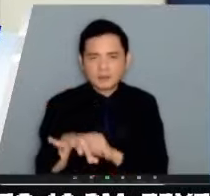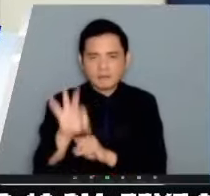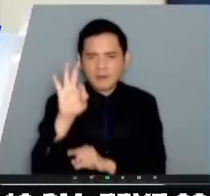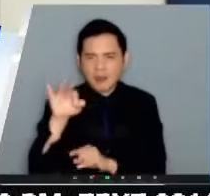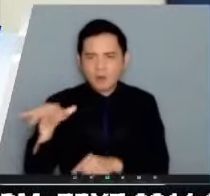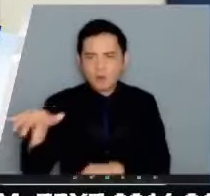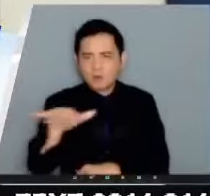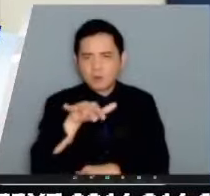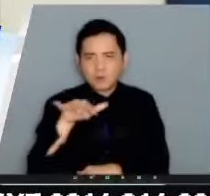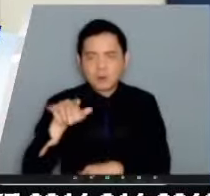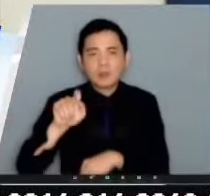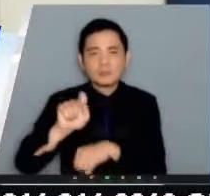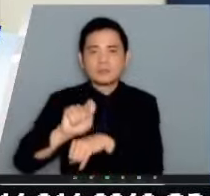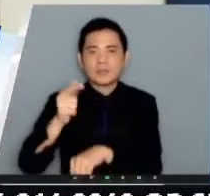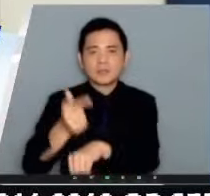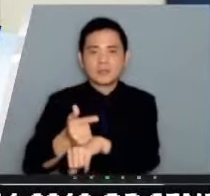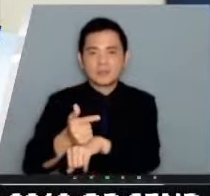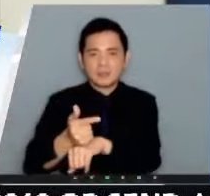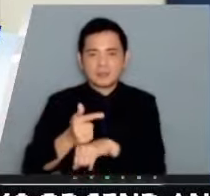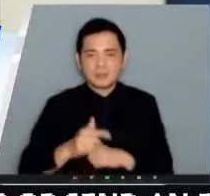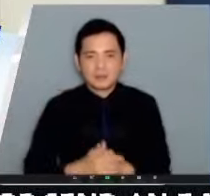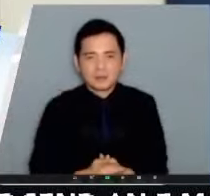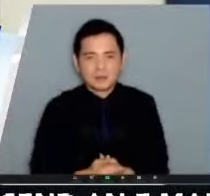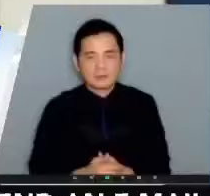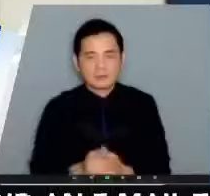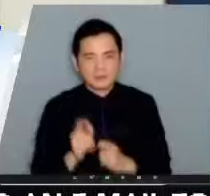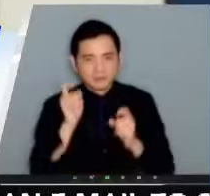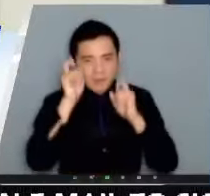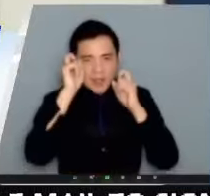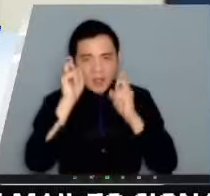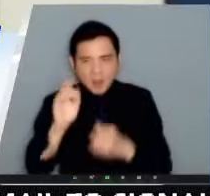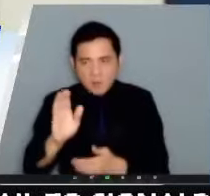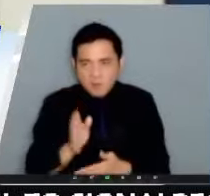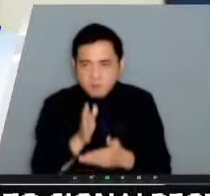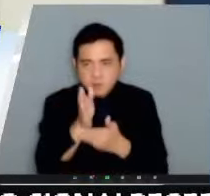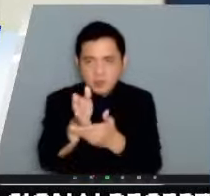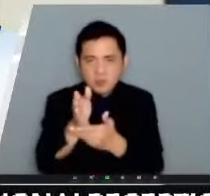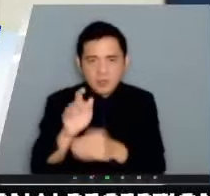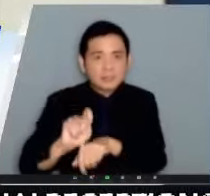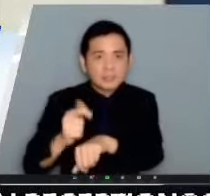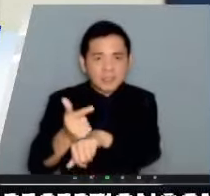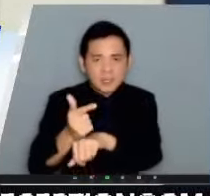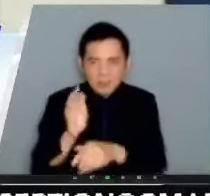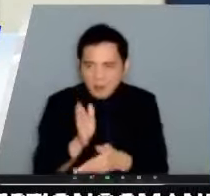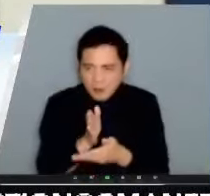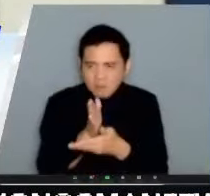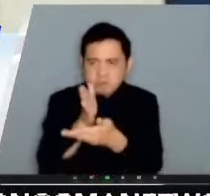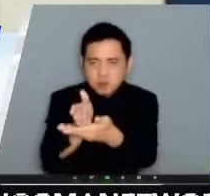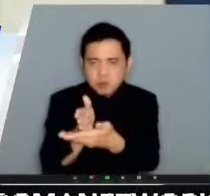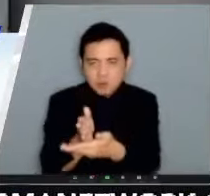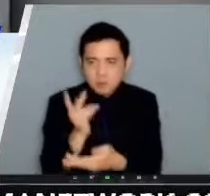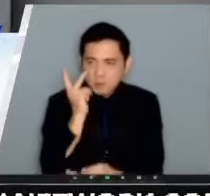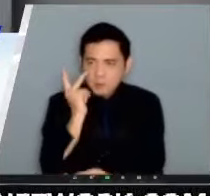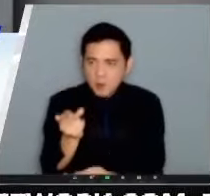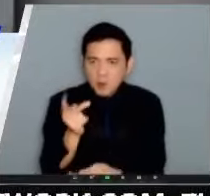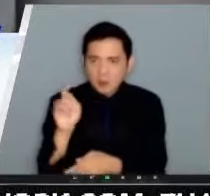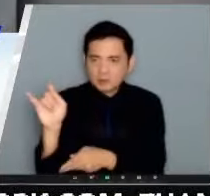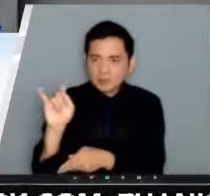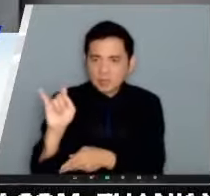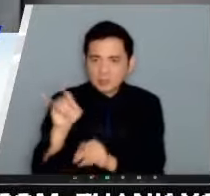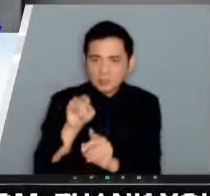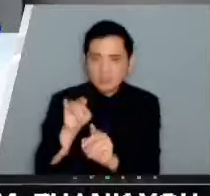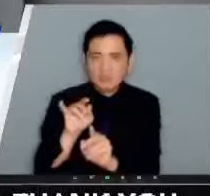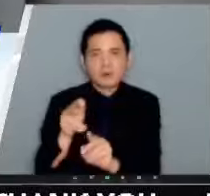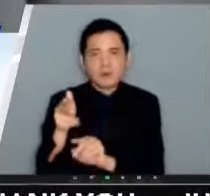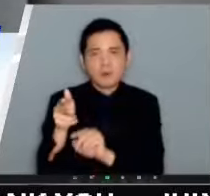tagi so kaagad kaming nagtungo sa nasabing lugar at nakita namin yung taxi at positibong